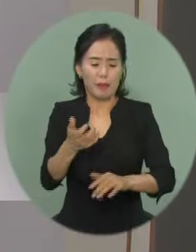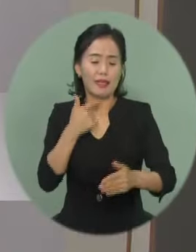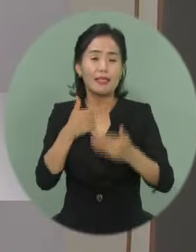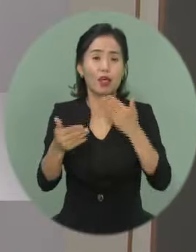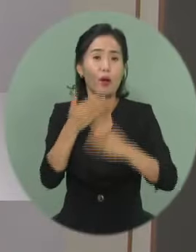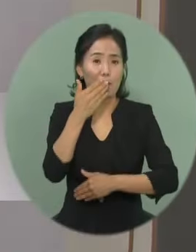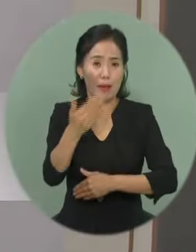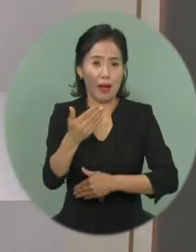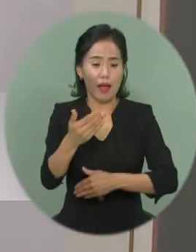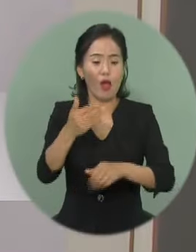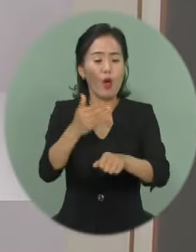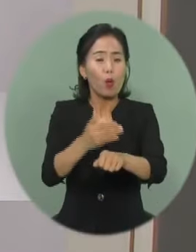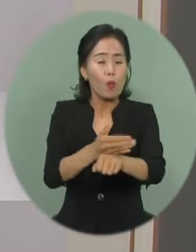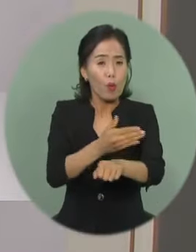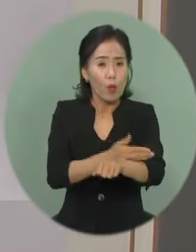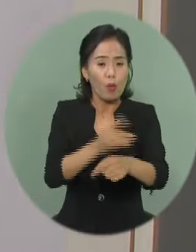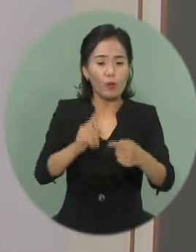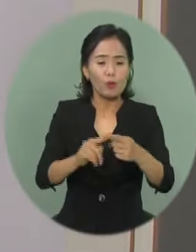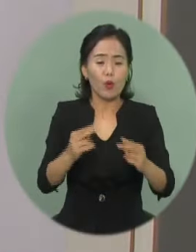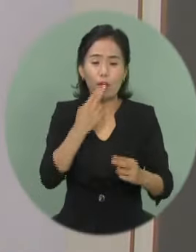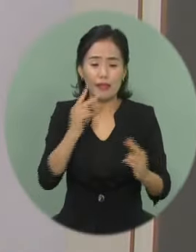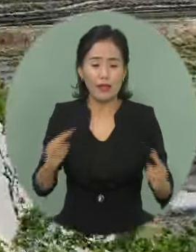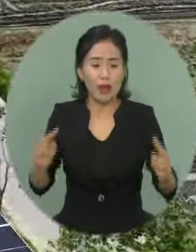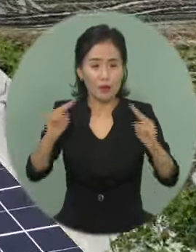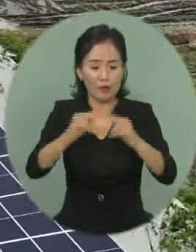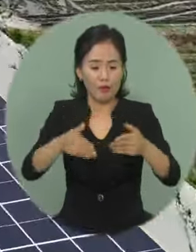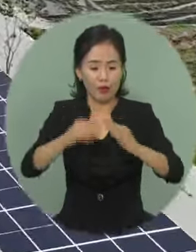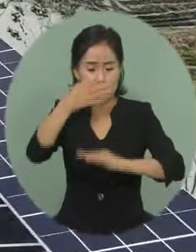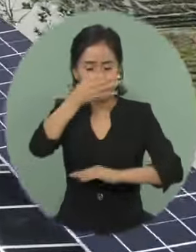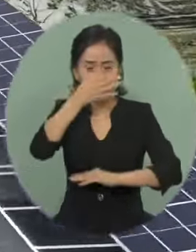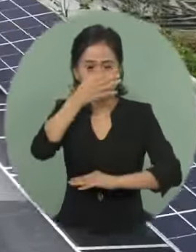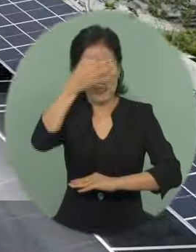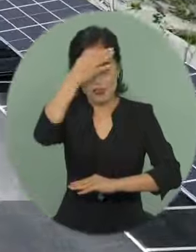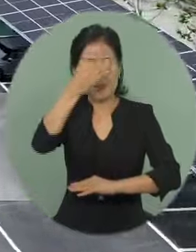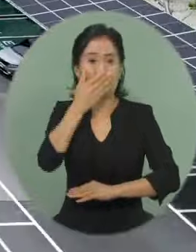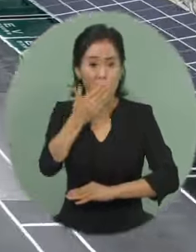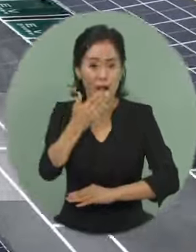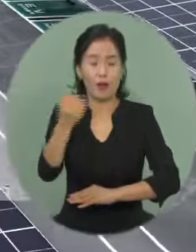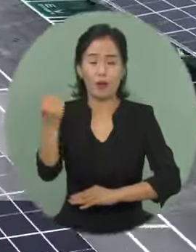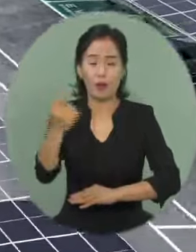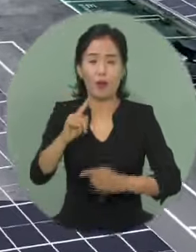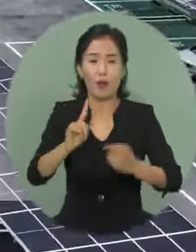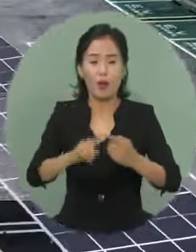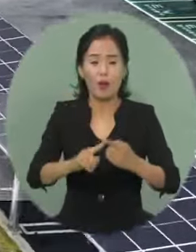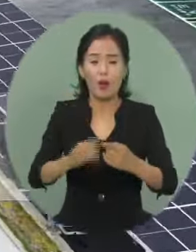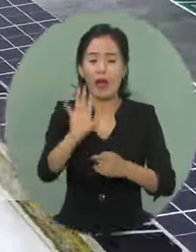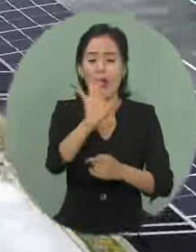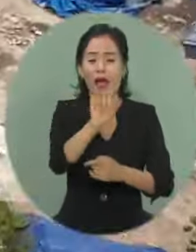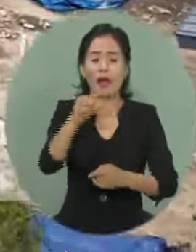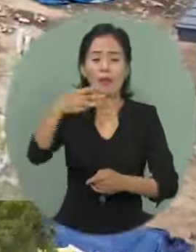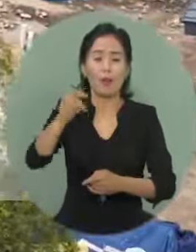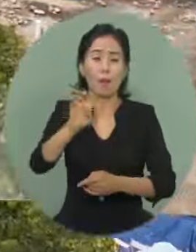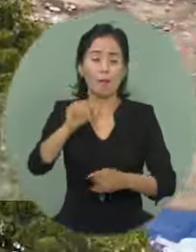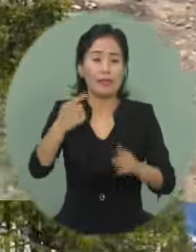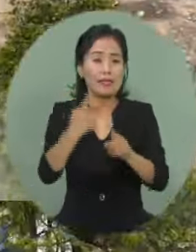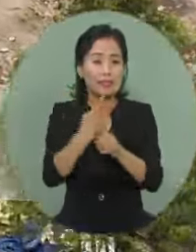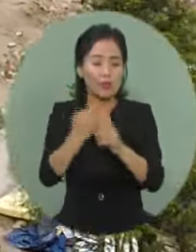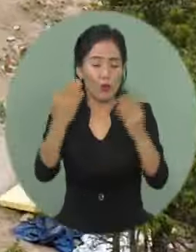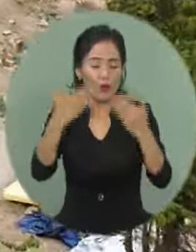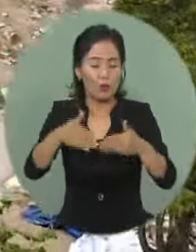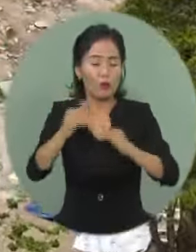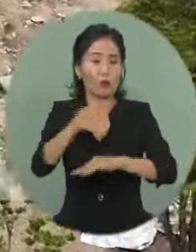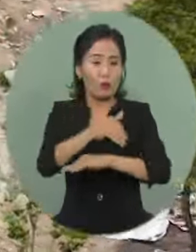있고 목공예와 하우스 건축 기술을 배울 수 있습니다. 특히 숲놀이학교와 아토피 치유학교 등이 조성될